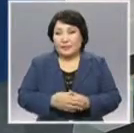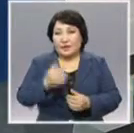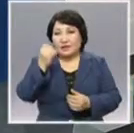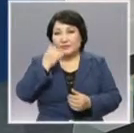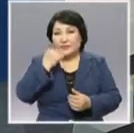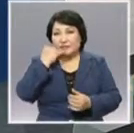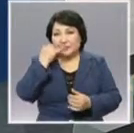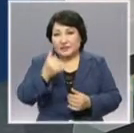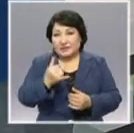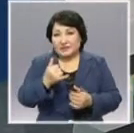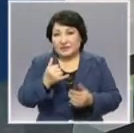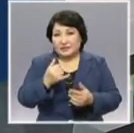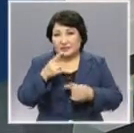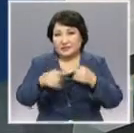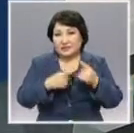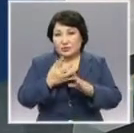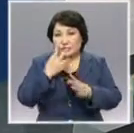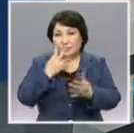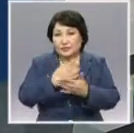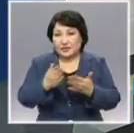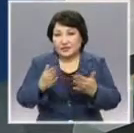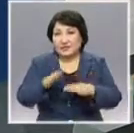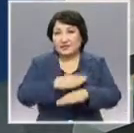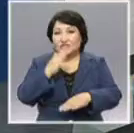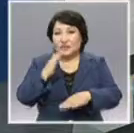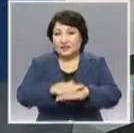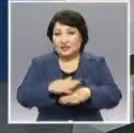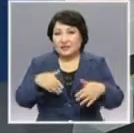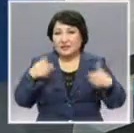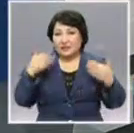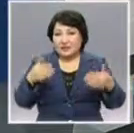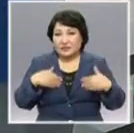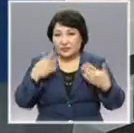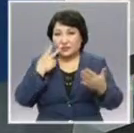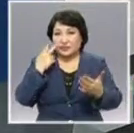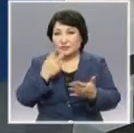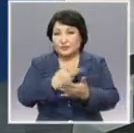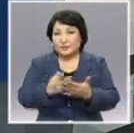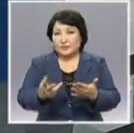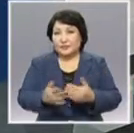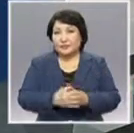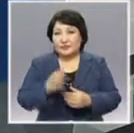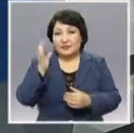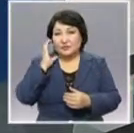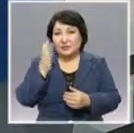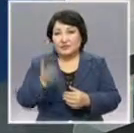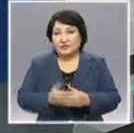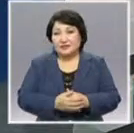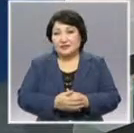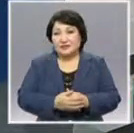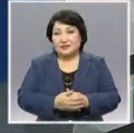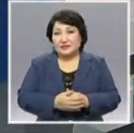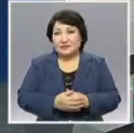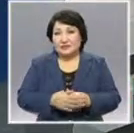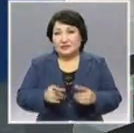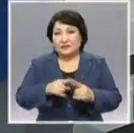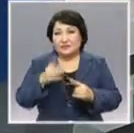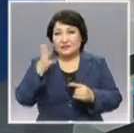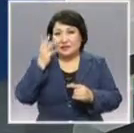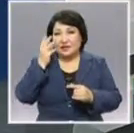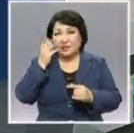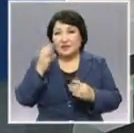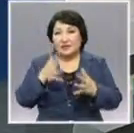жарық. Кешірі. Саламатсыз ба, тыңдап отырмыз. Ассалам алейкум. Мен мынау бір сұрағым бар еді. Мынау Алматы